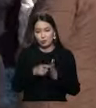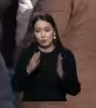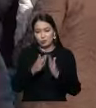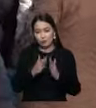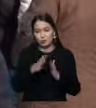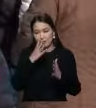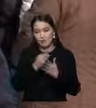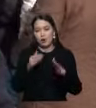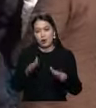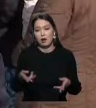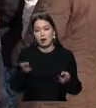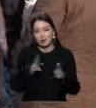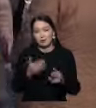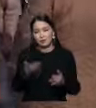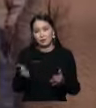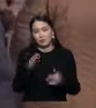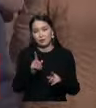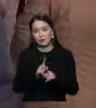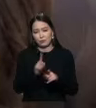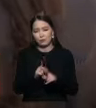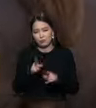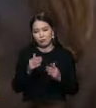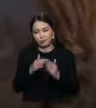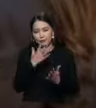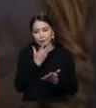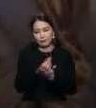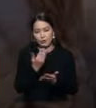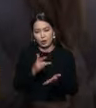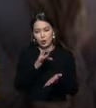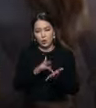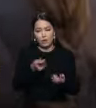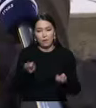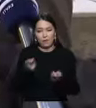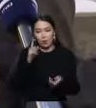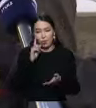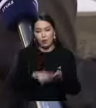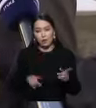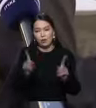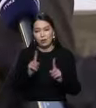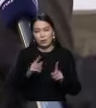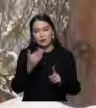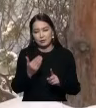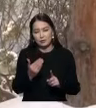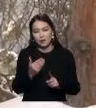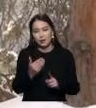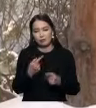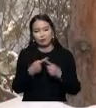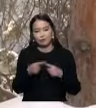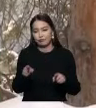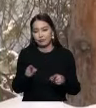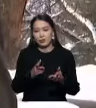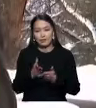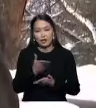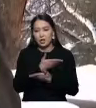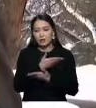места. Не знаю, что будут делать власти, но мы отсюда не уйдем. Но городские власти уверяют, альтернативного варианта нет. Потому